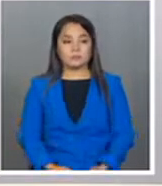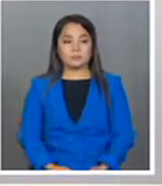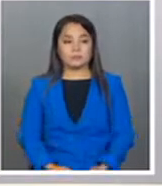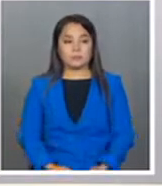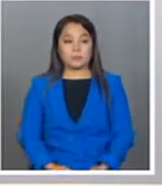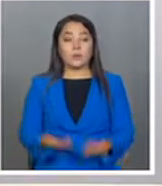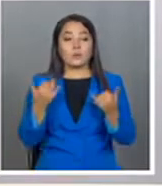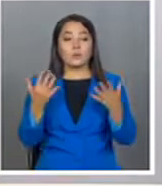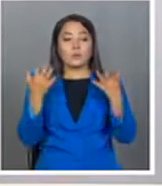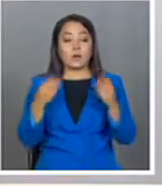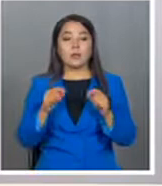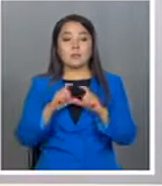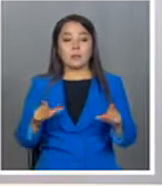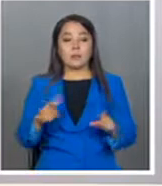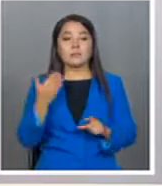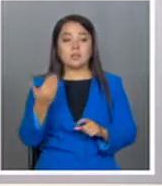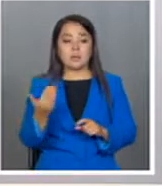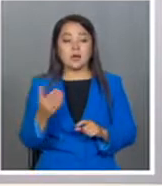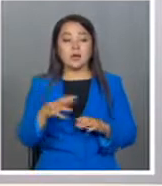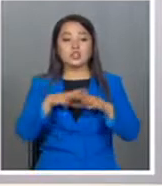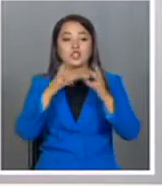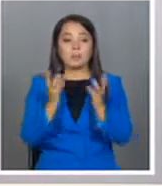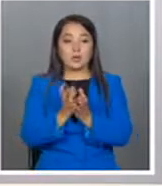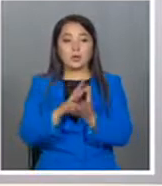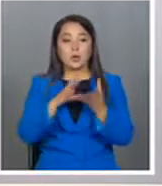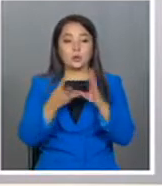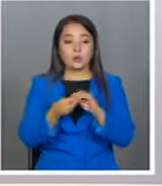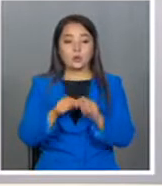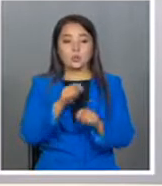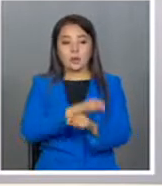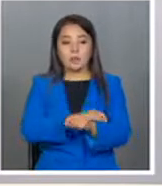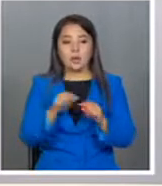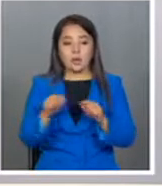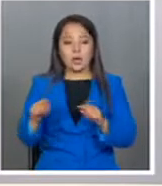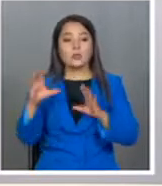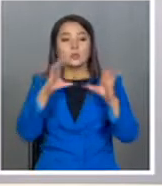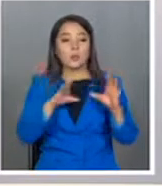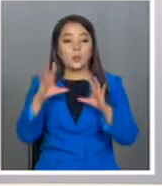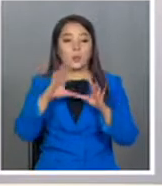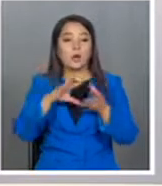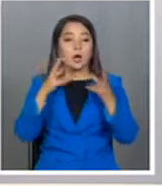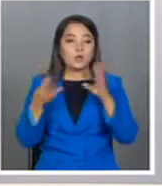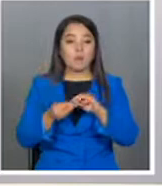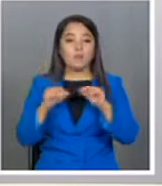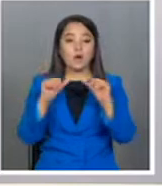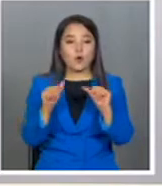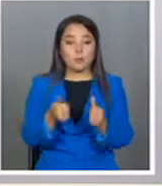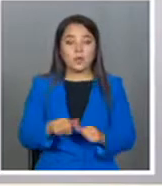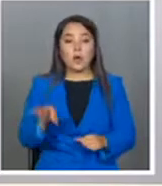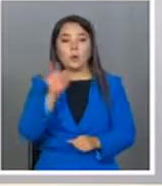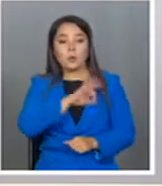Бүгінгі сабақта сіздер шеңбер ұзындығының және дөңгелектің ауданының формулаларын